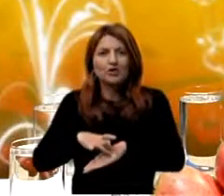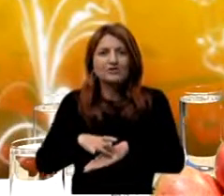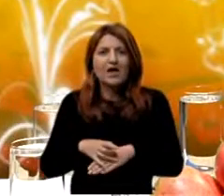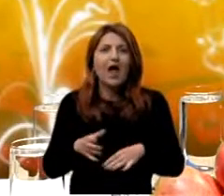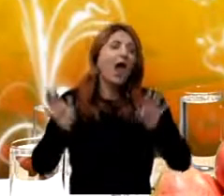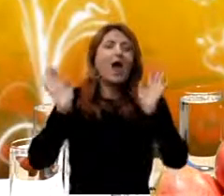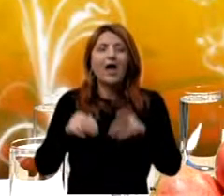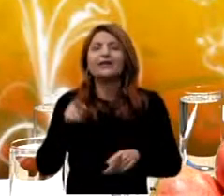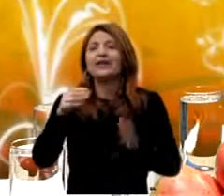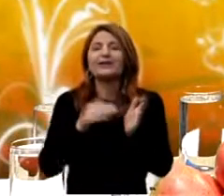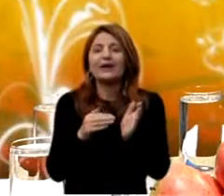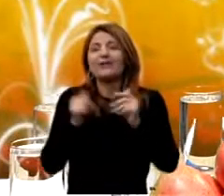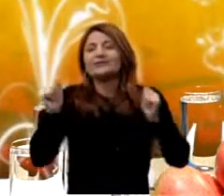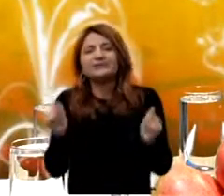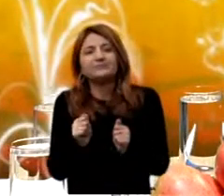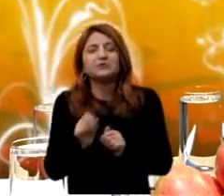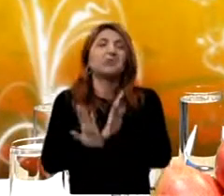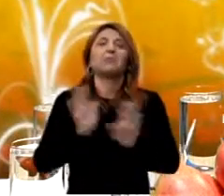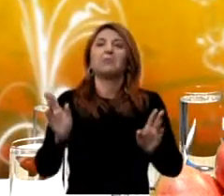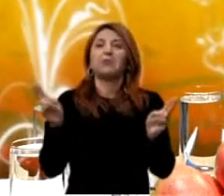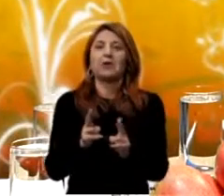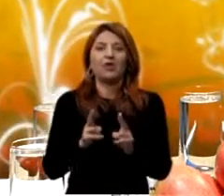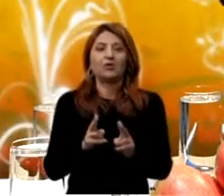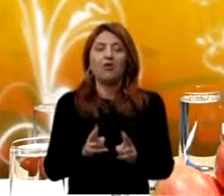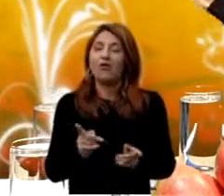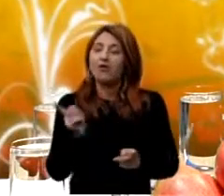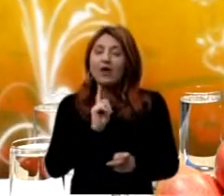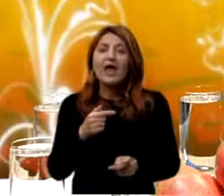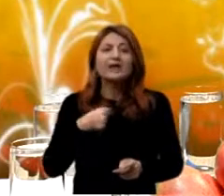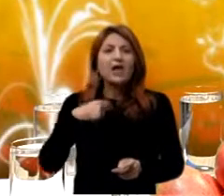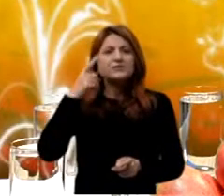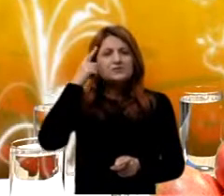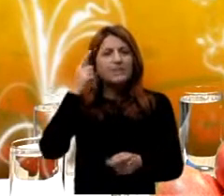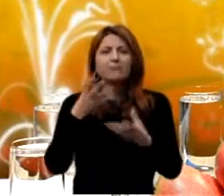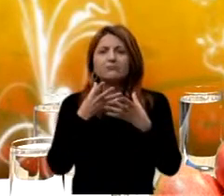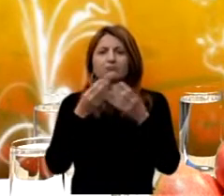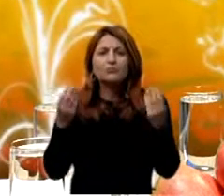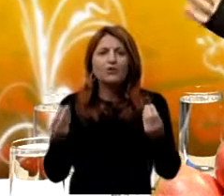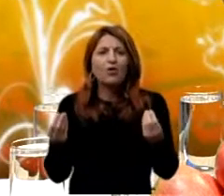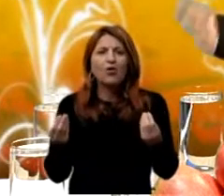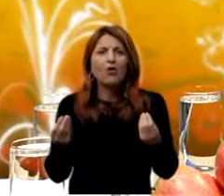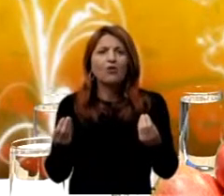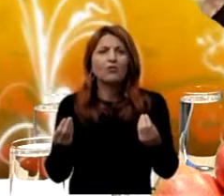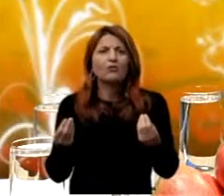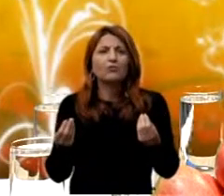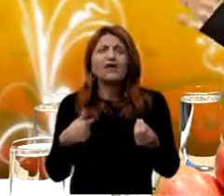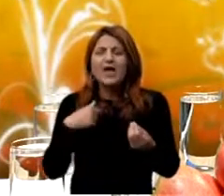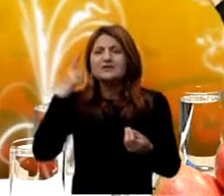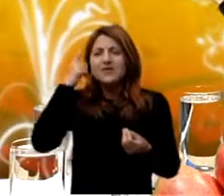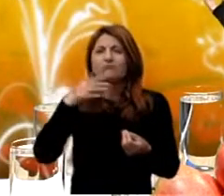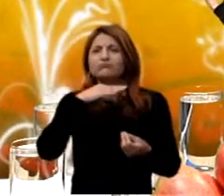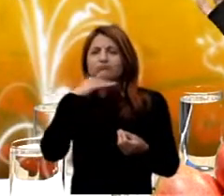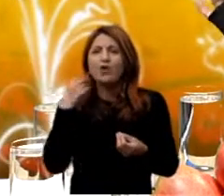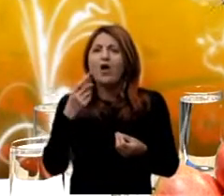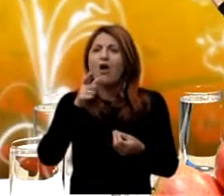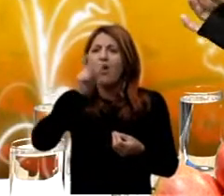malo treba te smršaviti, šta ne znam, šta sve ne. Ali recimo, ja znam puno, vrlo slabo, puno